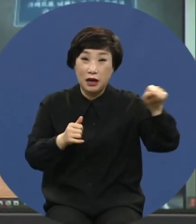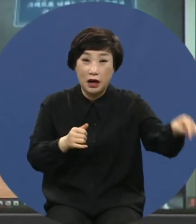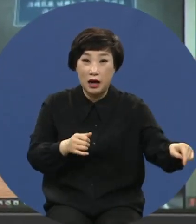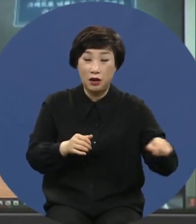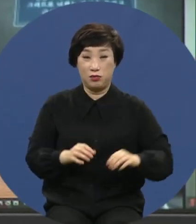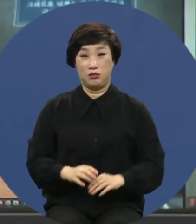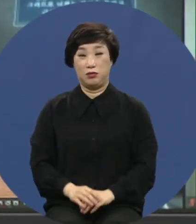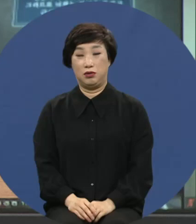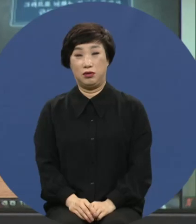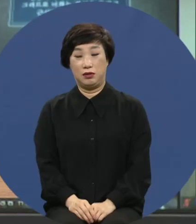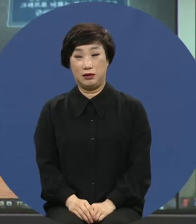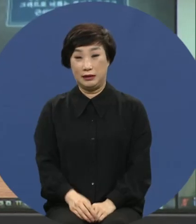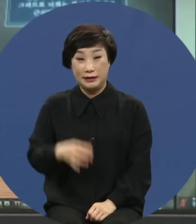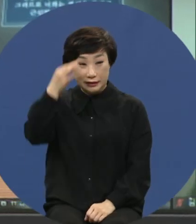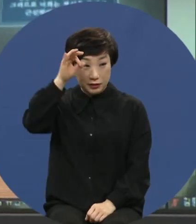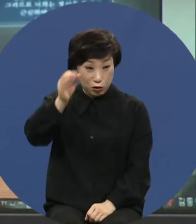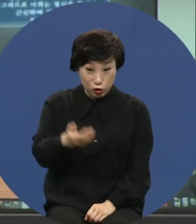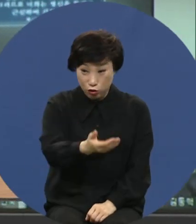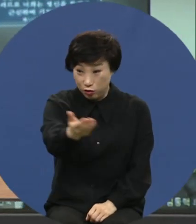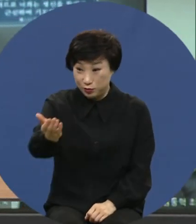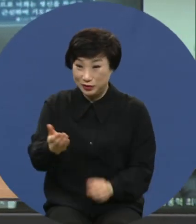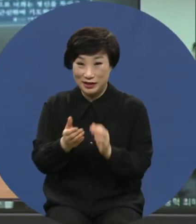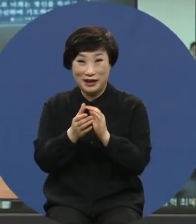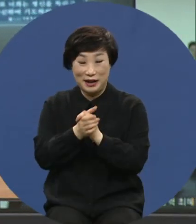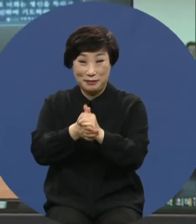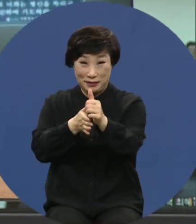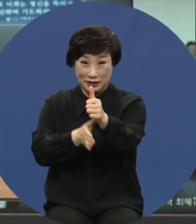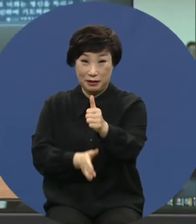자가 인정하시면 아멘 합시다.